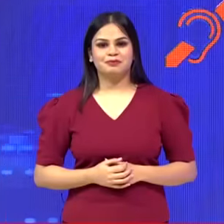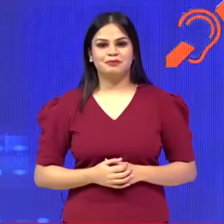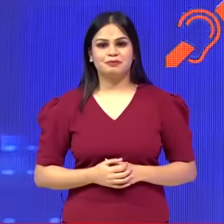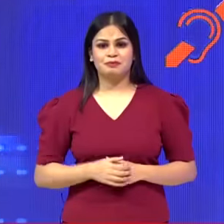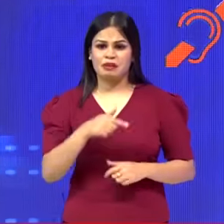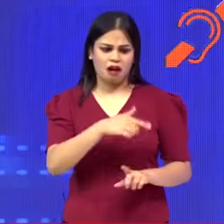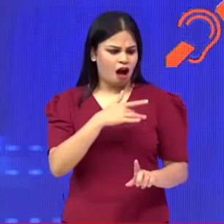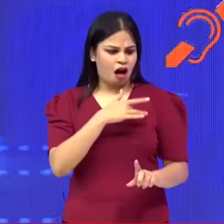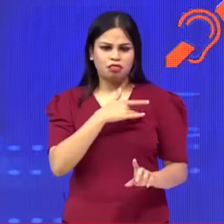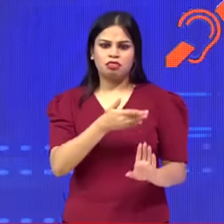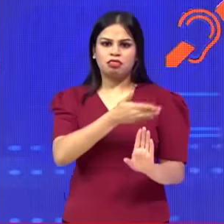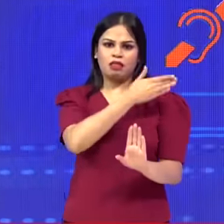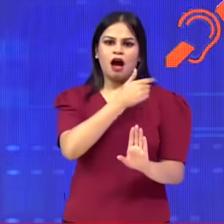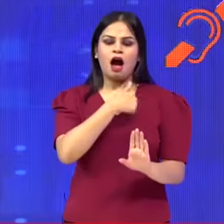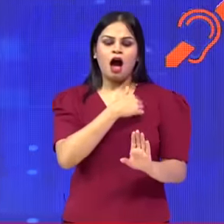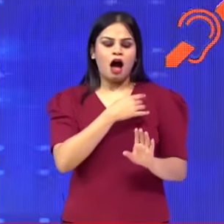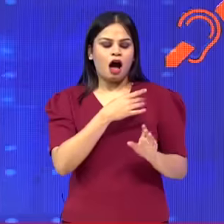ये मेरी आदत छूट गई है सर।